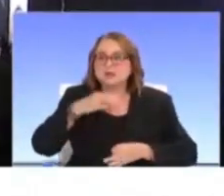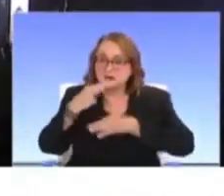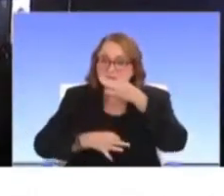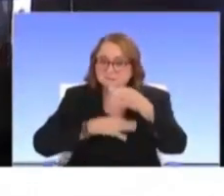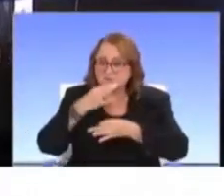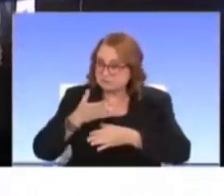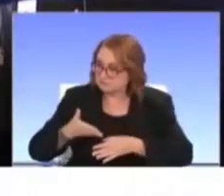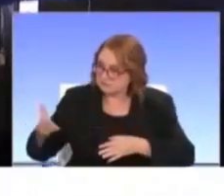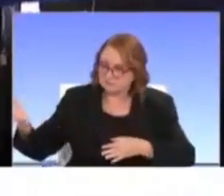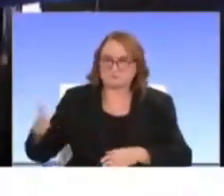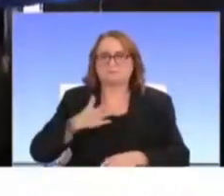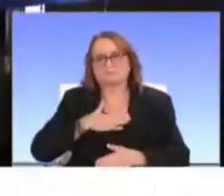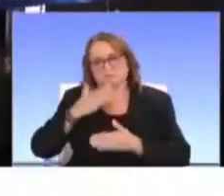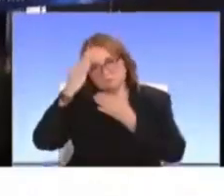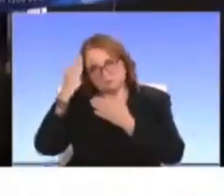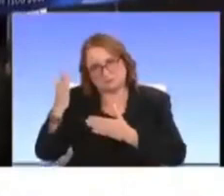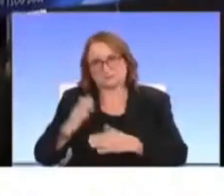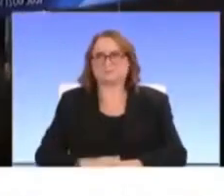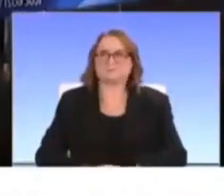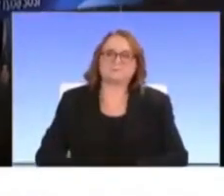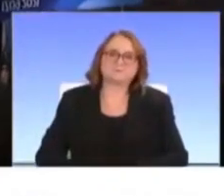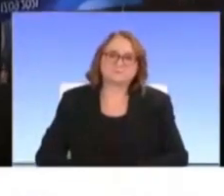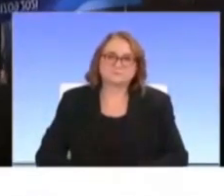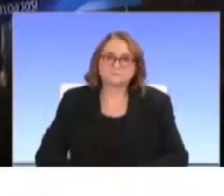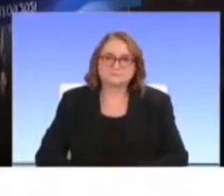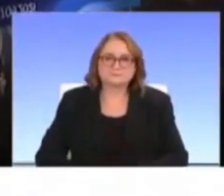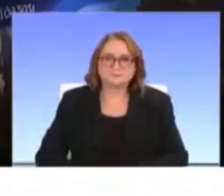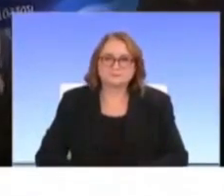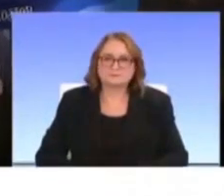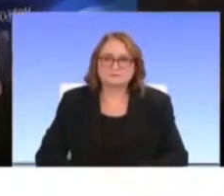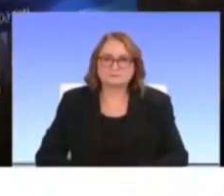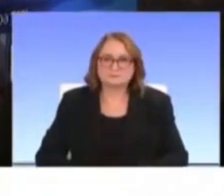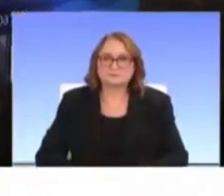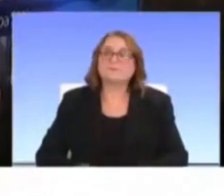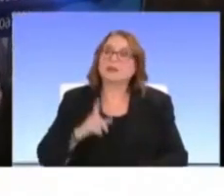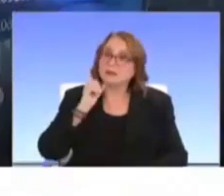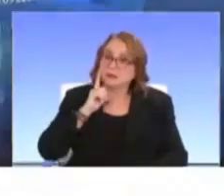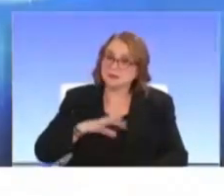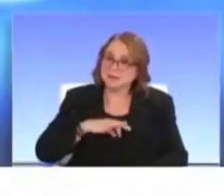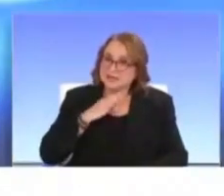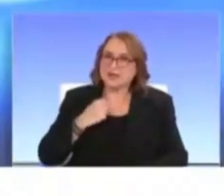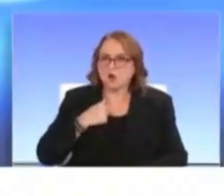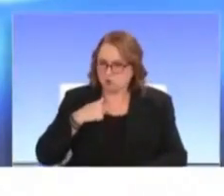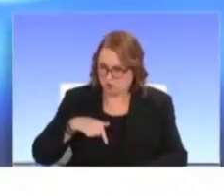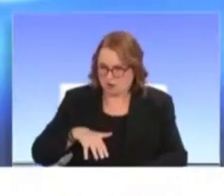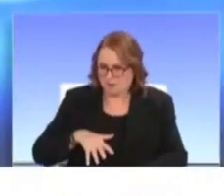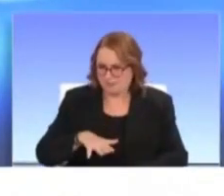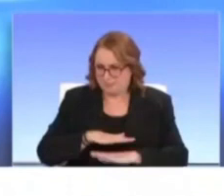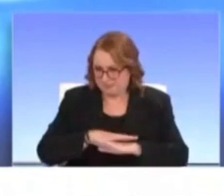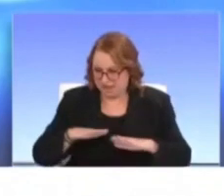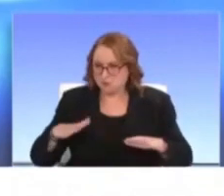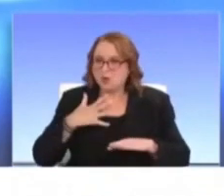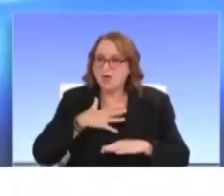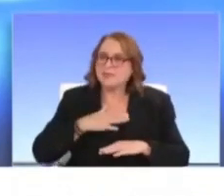πολιτική. Ενδεχομένως λοιπόν να του ανοίχθηκε ένας δρόμος, άρα να χάσει και 53 δις δολάρια. Οπότε δεν ξέρω τι είναι αυτό που θα διάλεγε ο Μακρόν, να